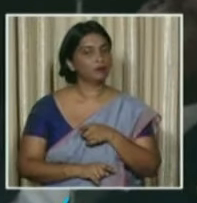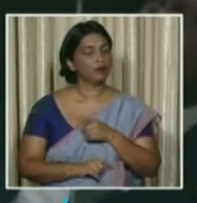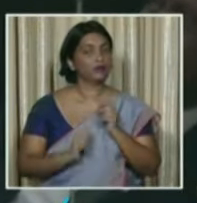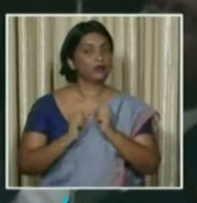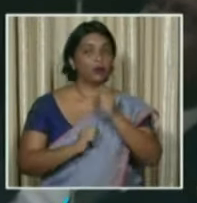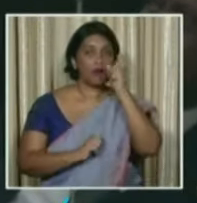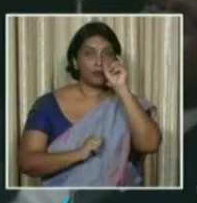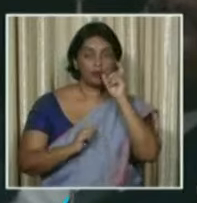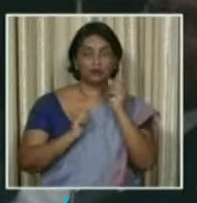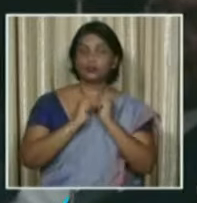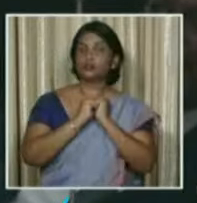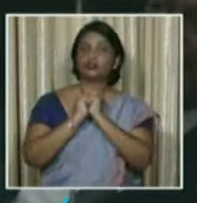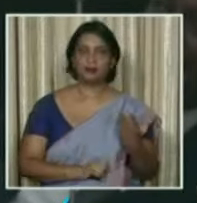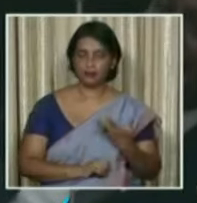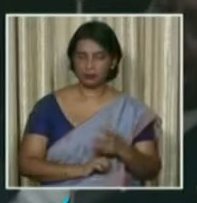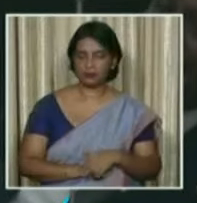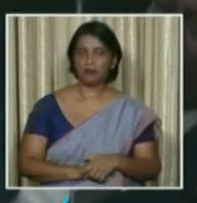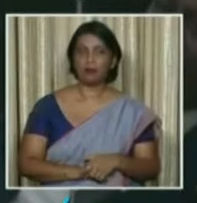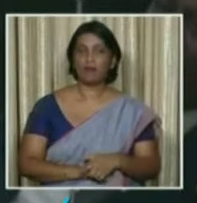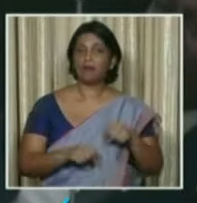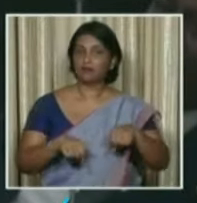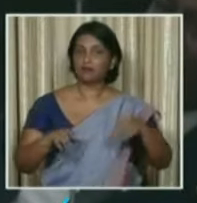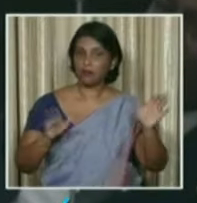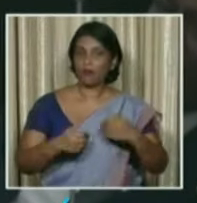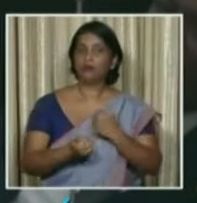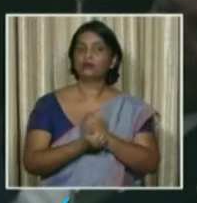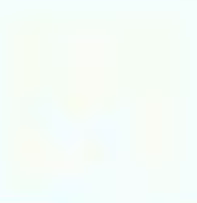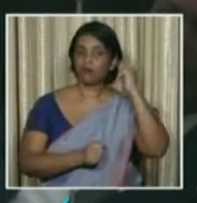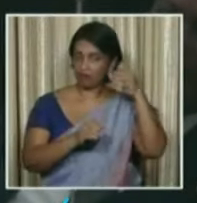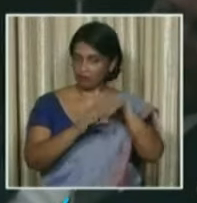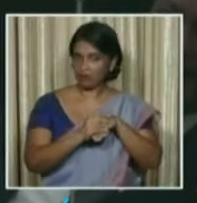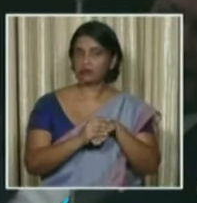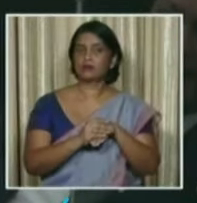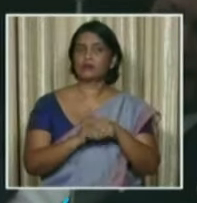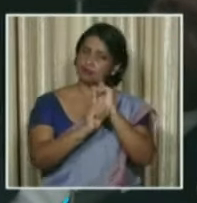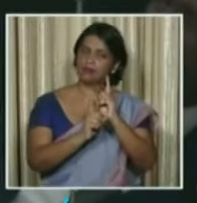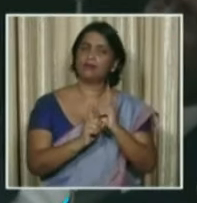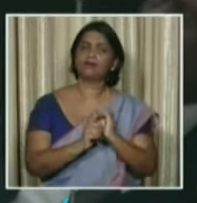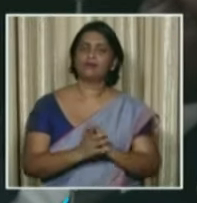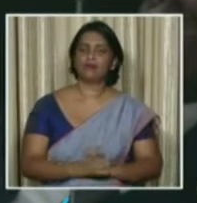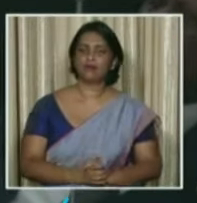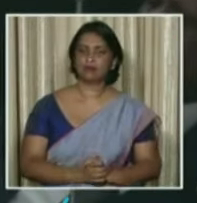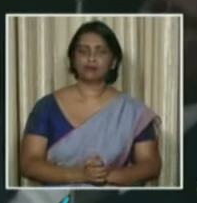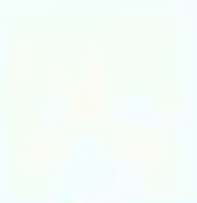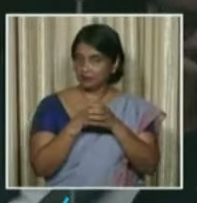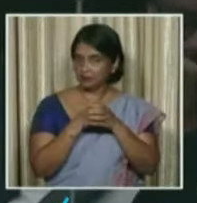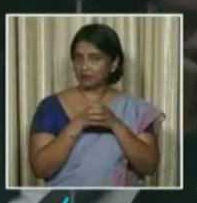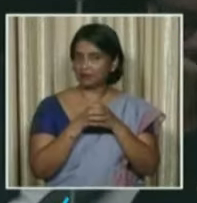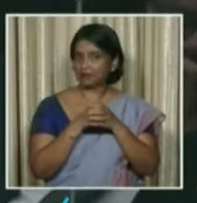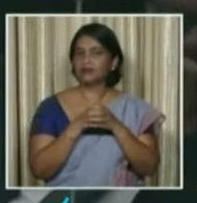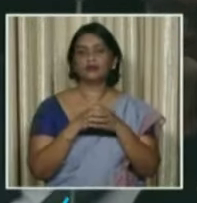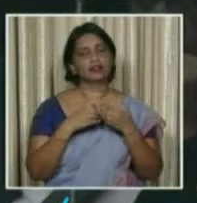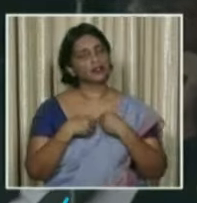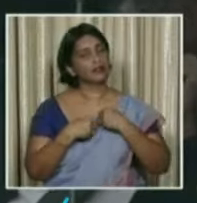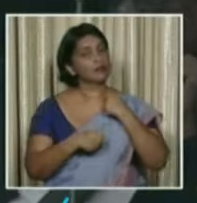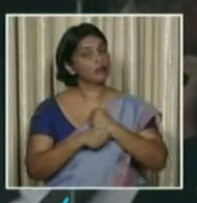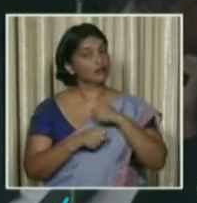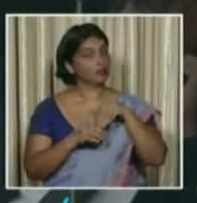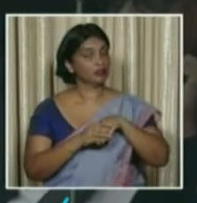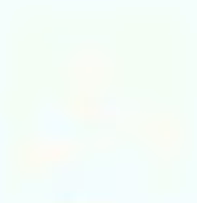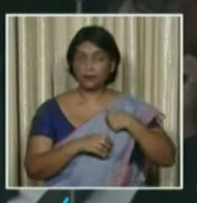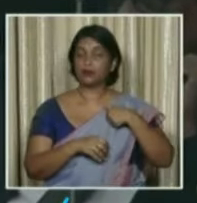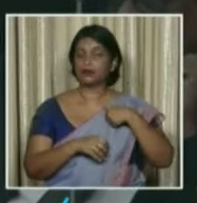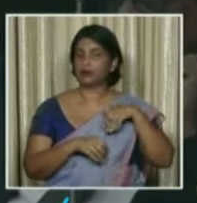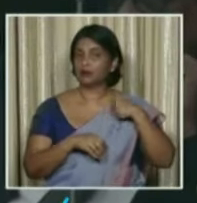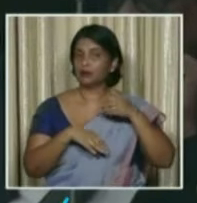බලන පත්වීමක්ද කළ නොහැකි. තවමත් පොලිස්පති ධූරය දරන්නේ හිටපු පොලිස්පති. ධූරය හිස්වෙලා නෑ. අපේ රාජ්‍යයේ ප්‍රධාන